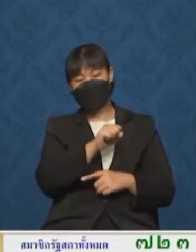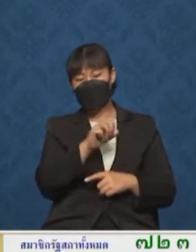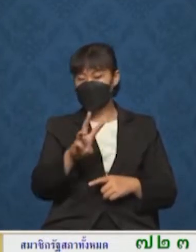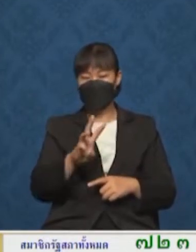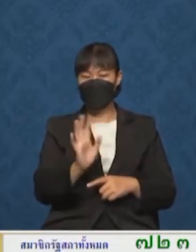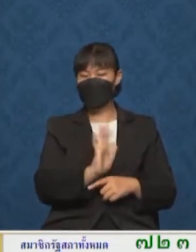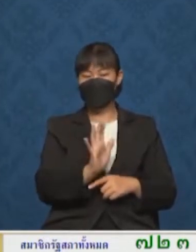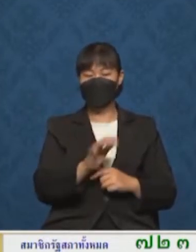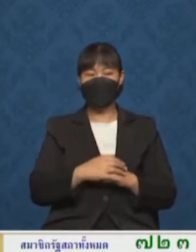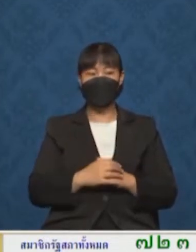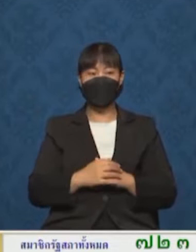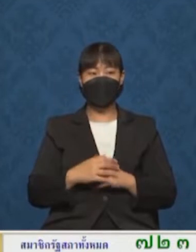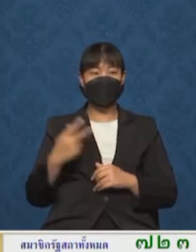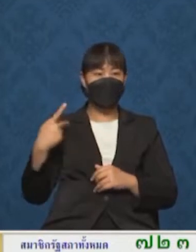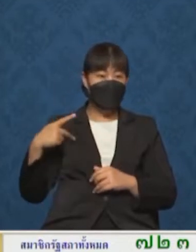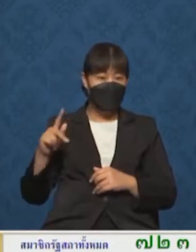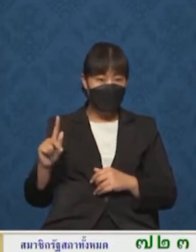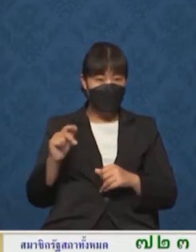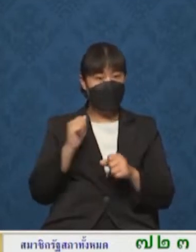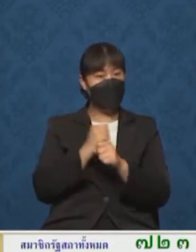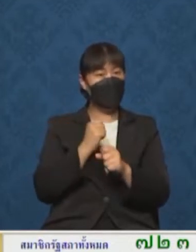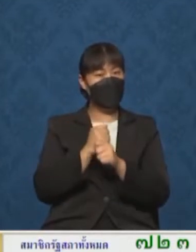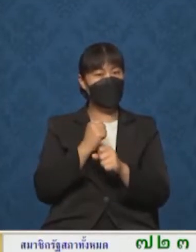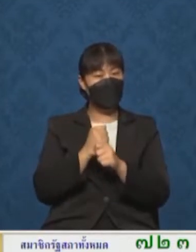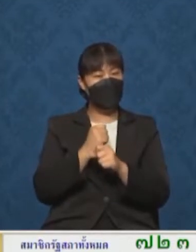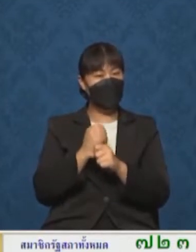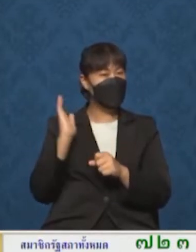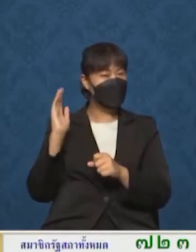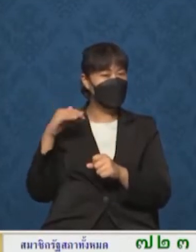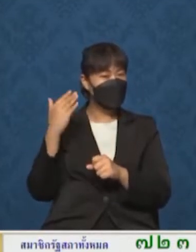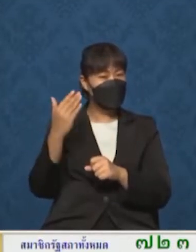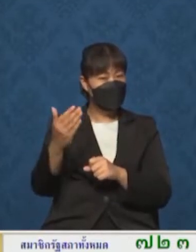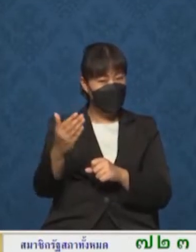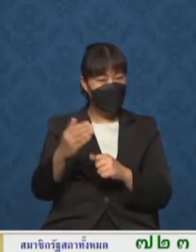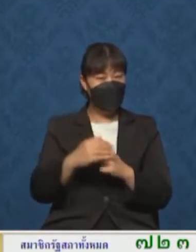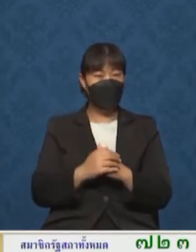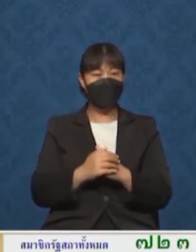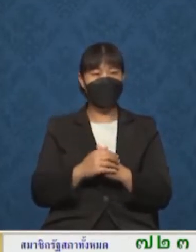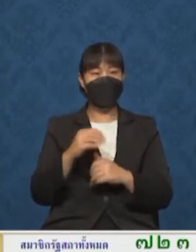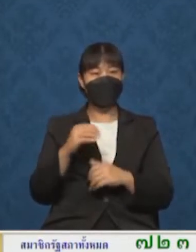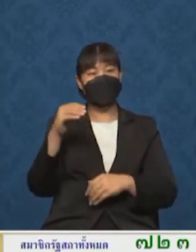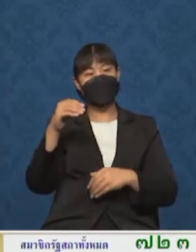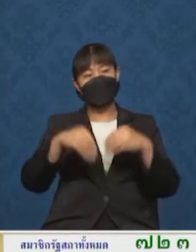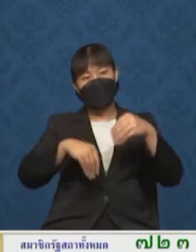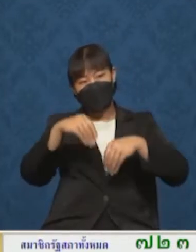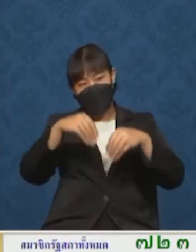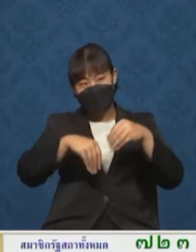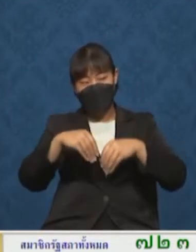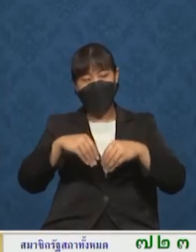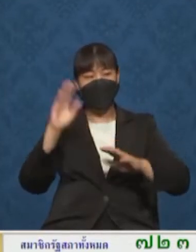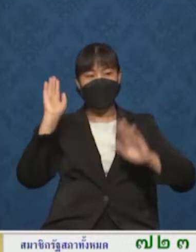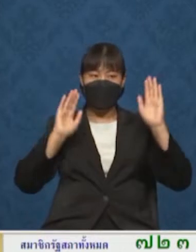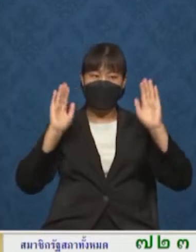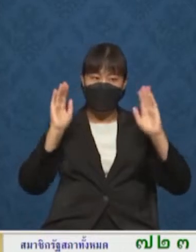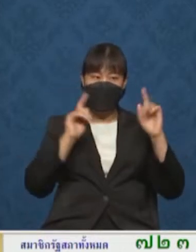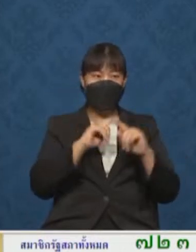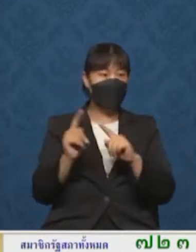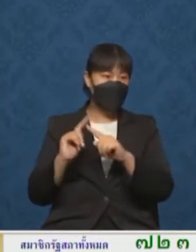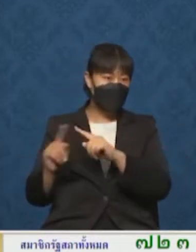ะประโยชนผลจากการทำงานทผ่านมาในอดีต4. การโทการลงมัติต่ๆ5. เอือต่อการ